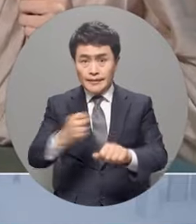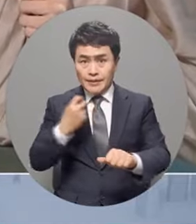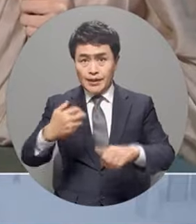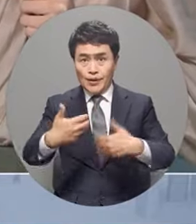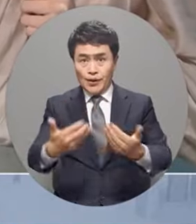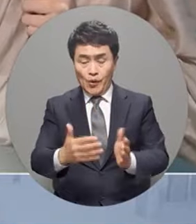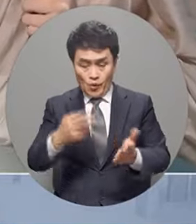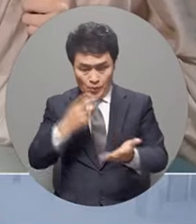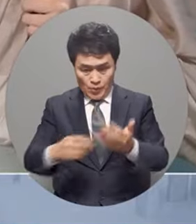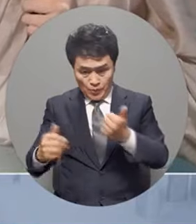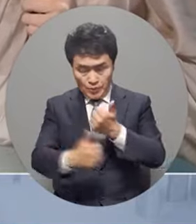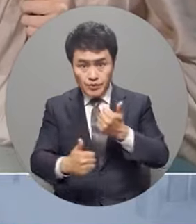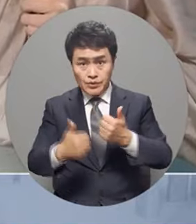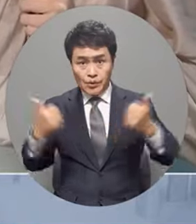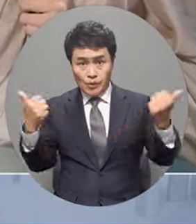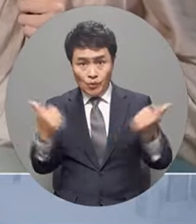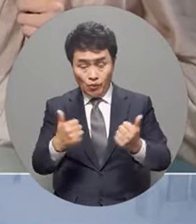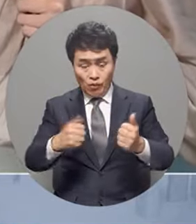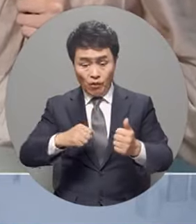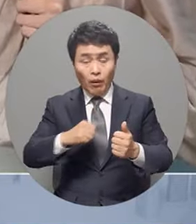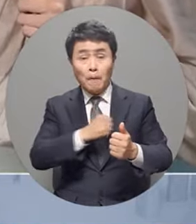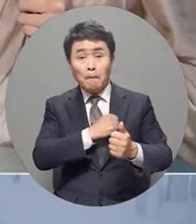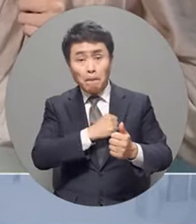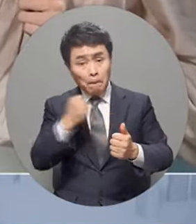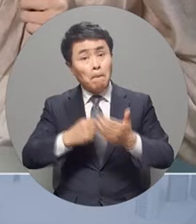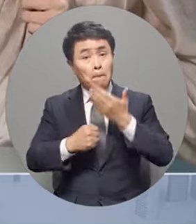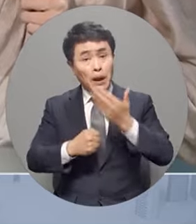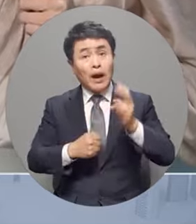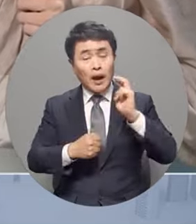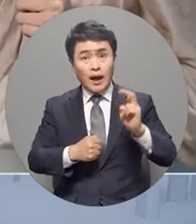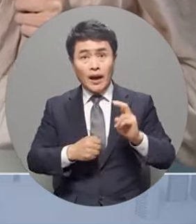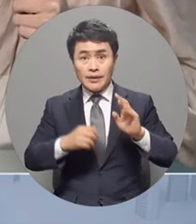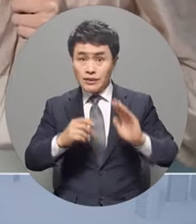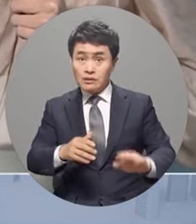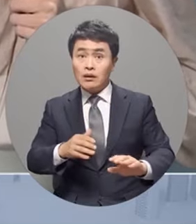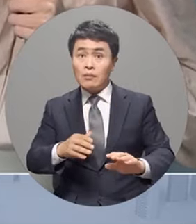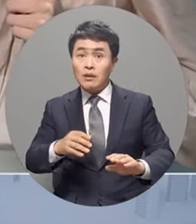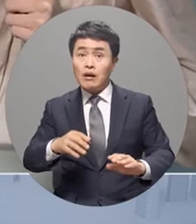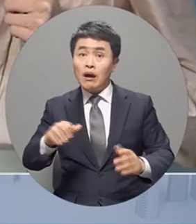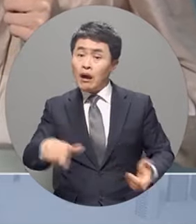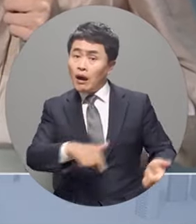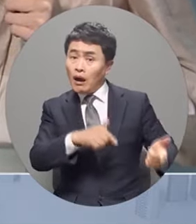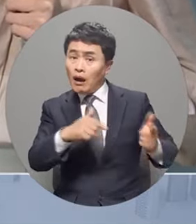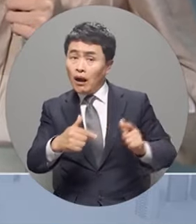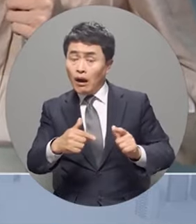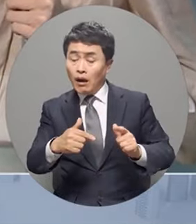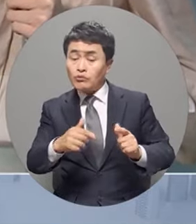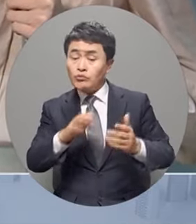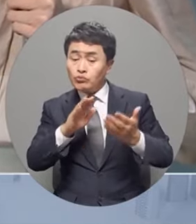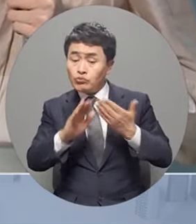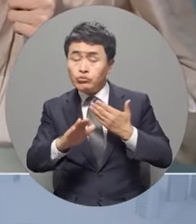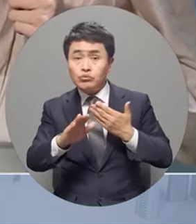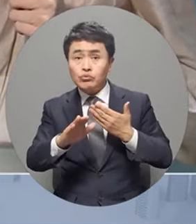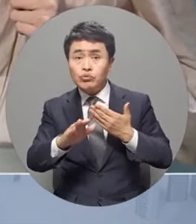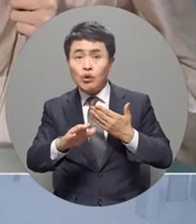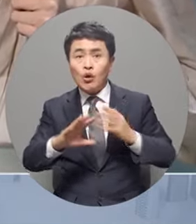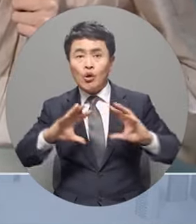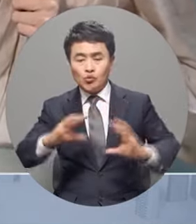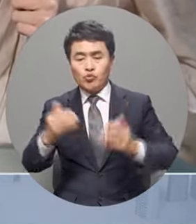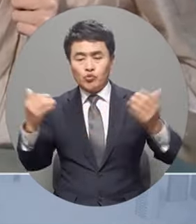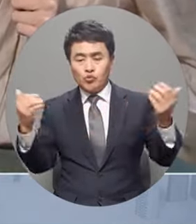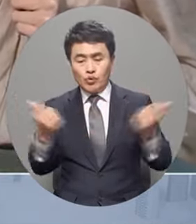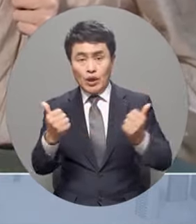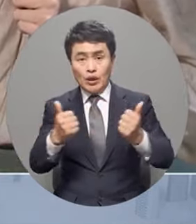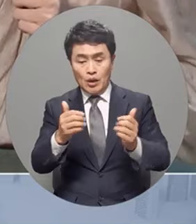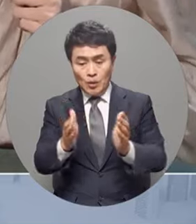오늘 법사위 전체 회의를 무리없이 통과할 것으로 보입니다 이렇게 되면 하루의 숙려 기간을 거쳐서 곧바로 국회 본회의에